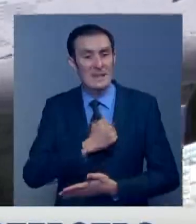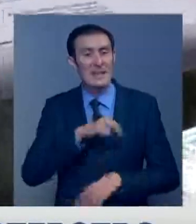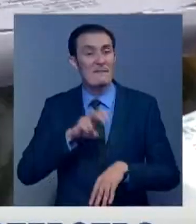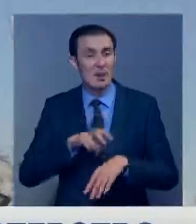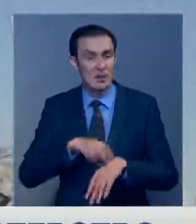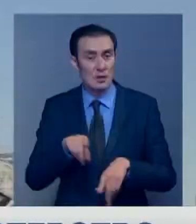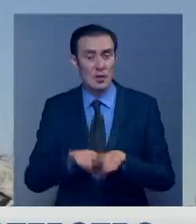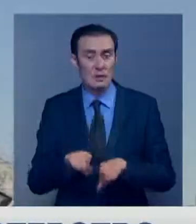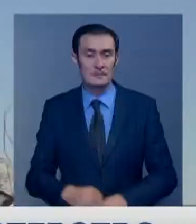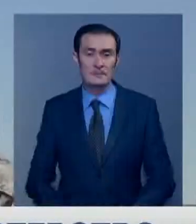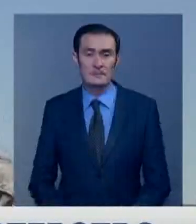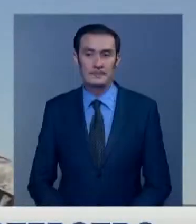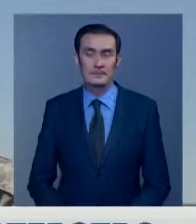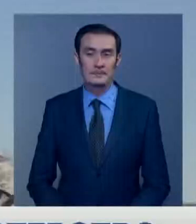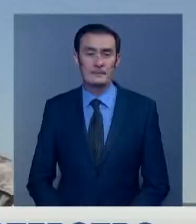медики.